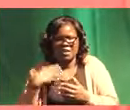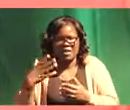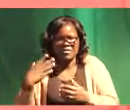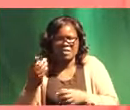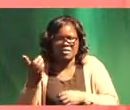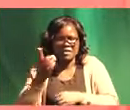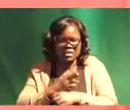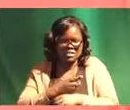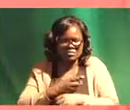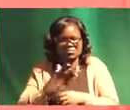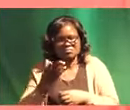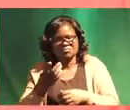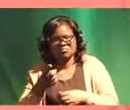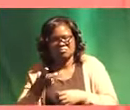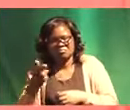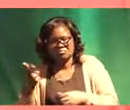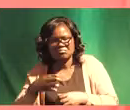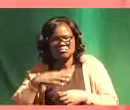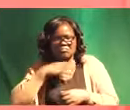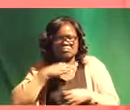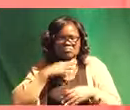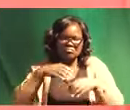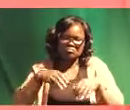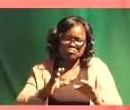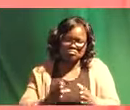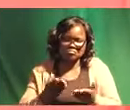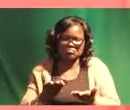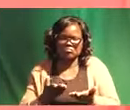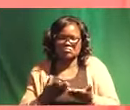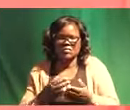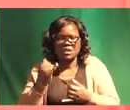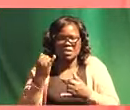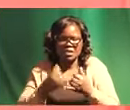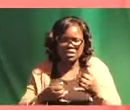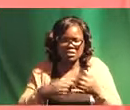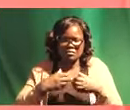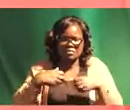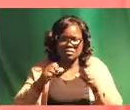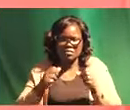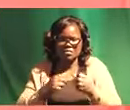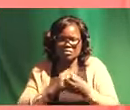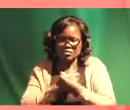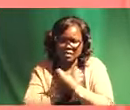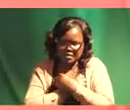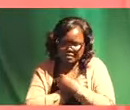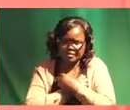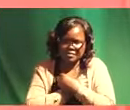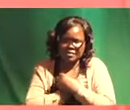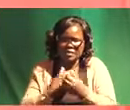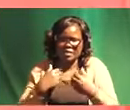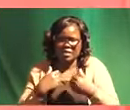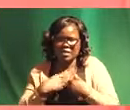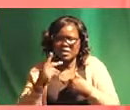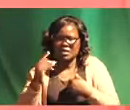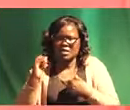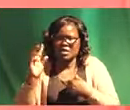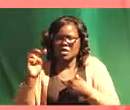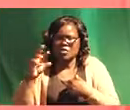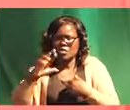ni mazishi, kila siku ni mazishi rais wetu. La mwisho rais wetu tunayependa, tuko na Kinoru